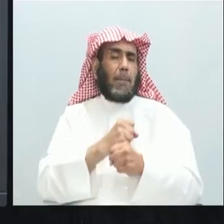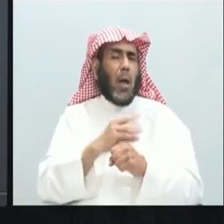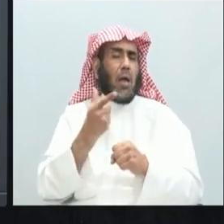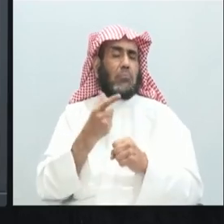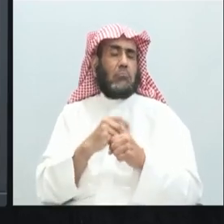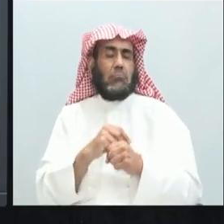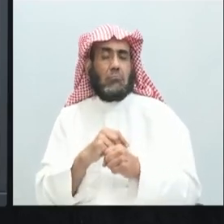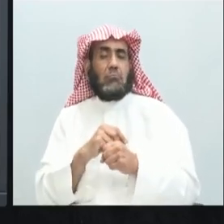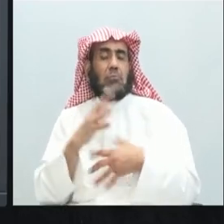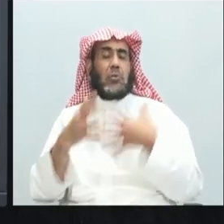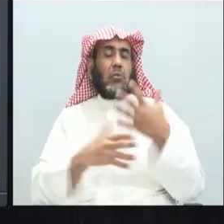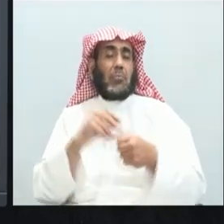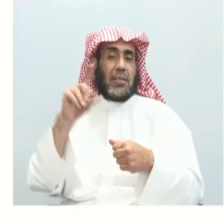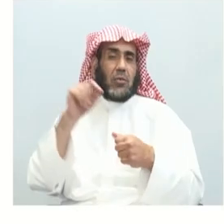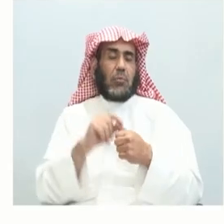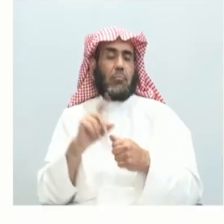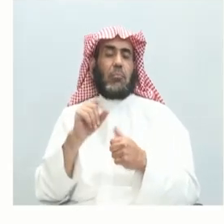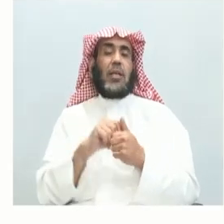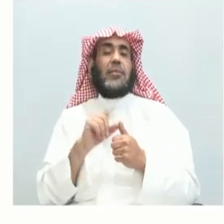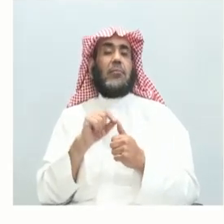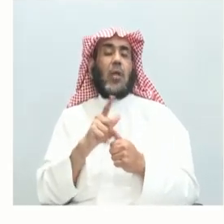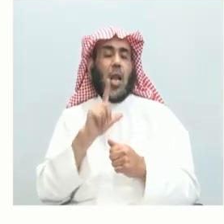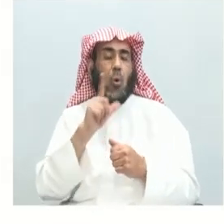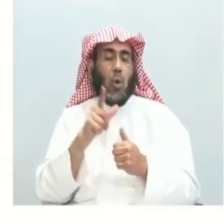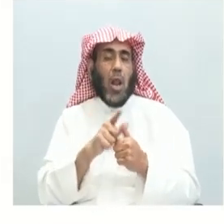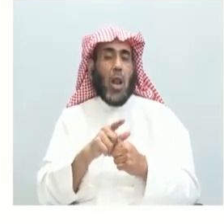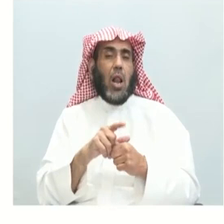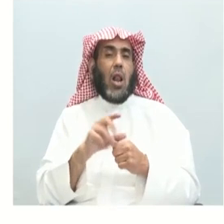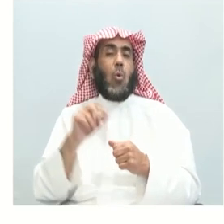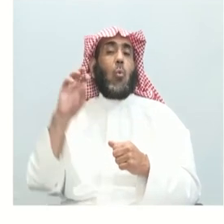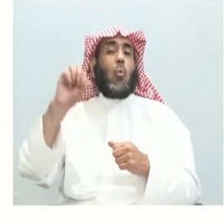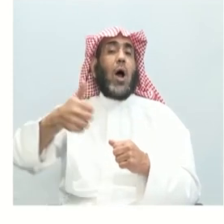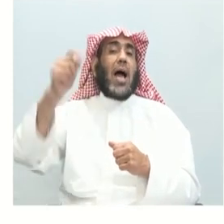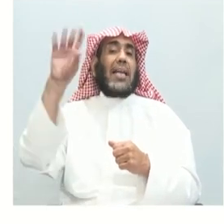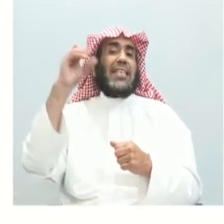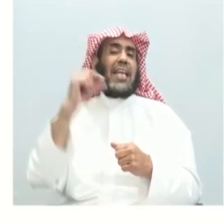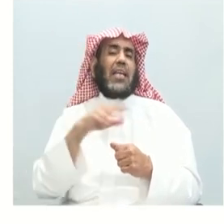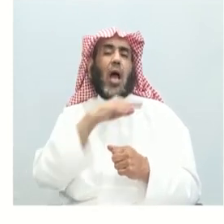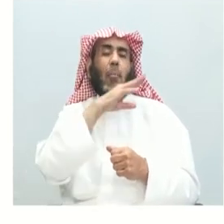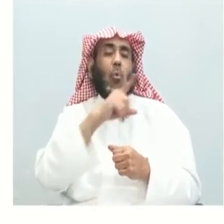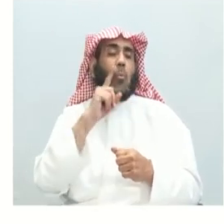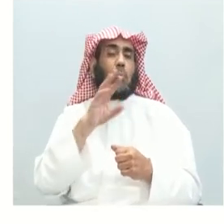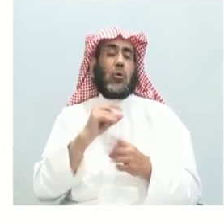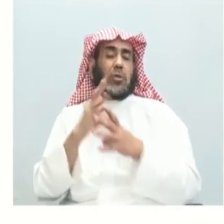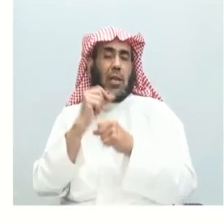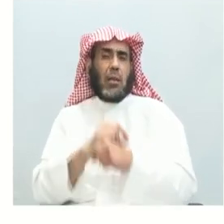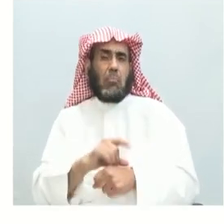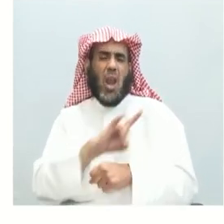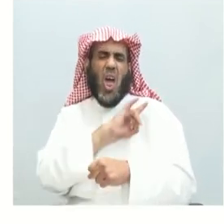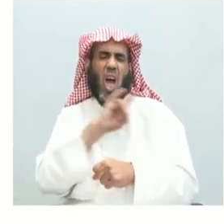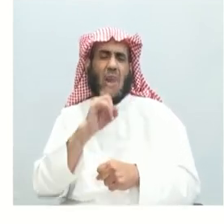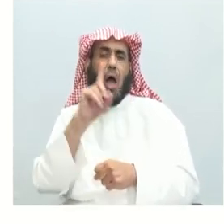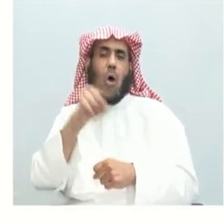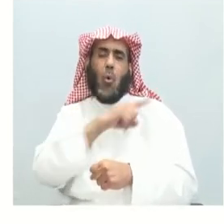وسلم انتم ممتاز نقول ولديه اذا هنا رسولنا نهانا عن كبيره